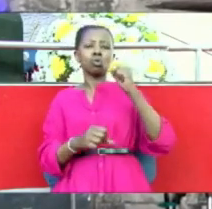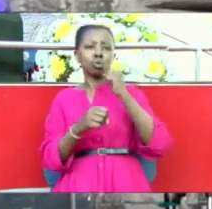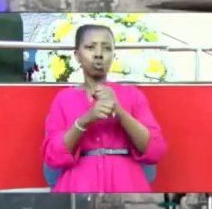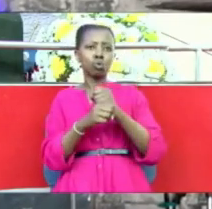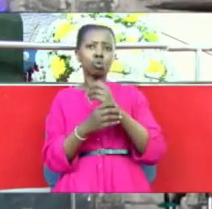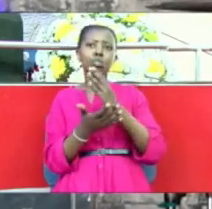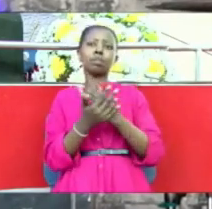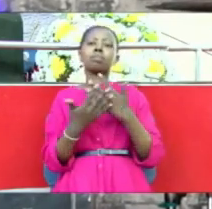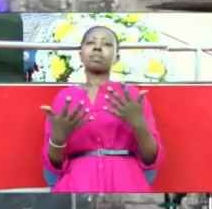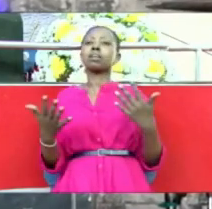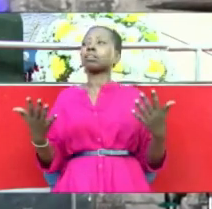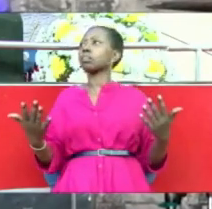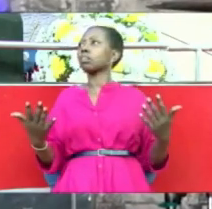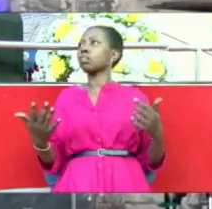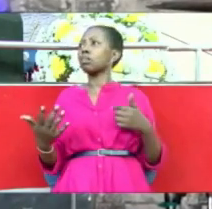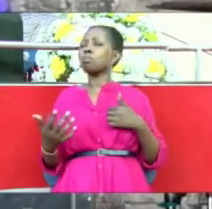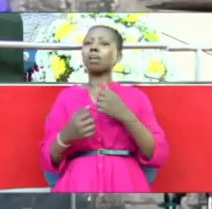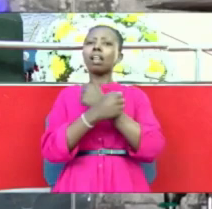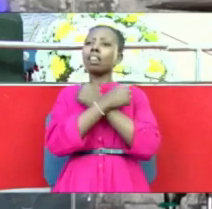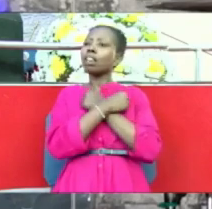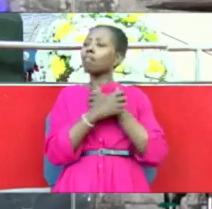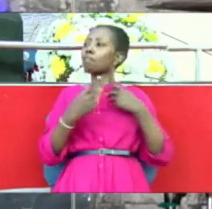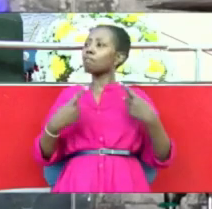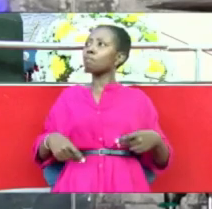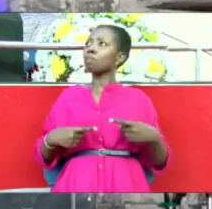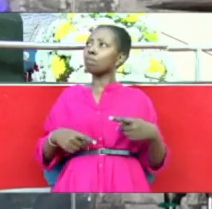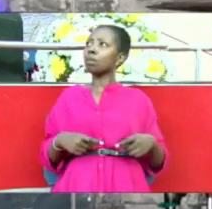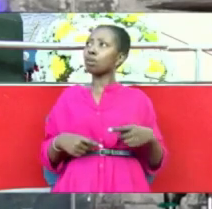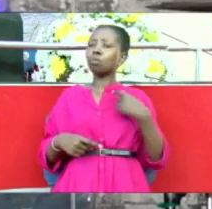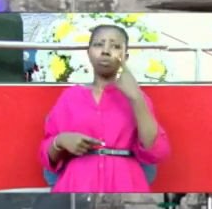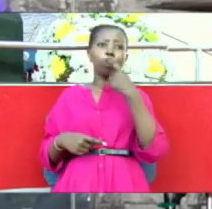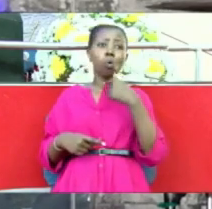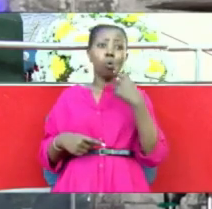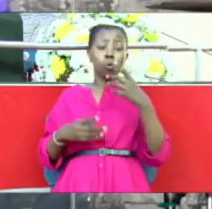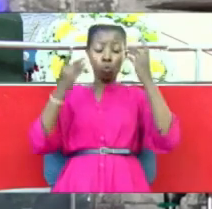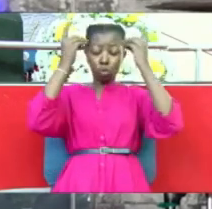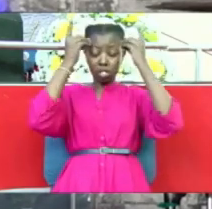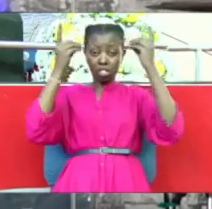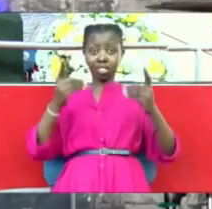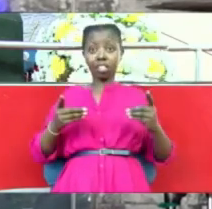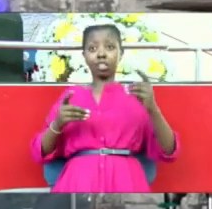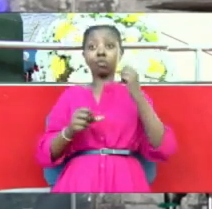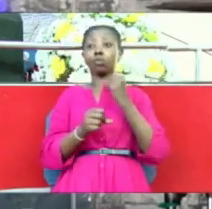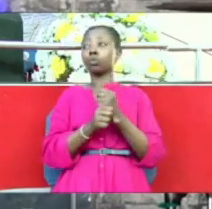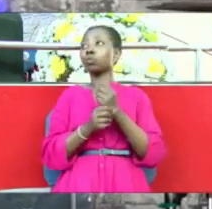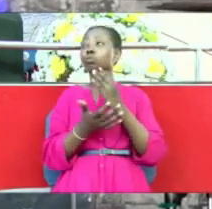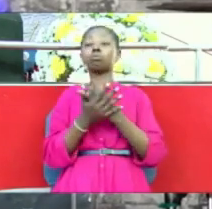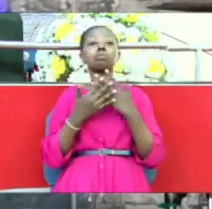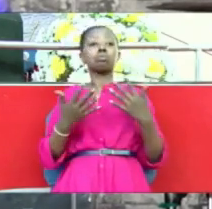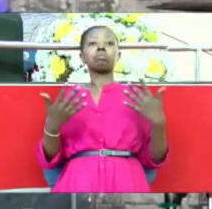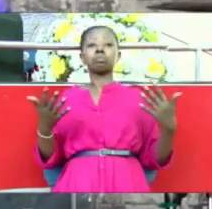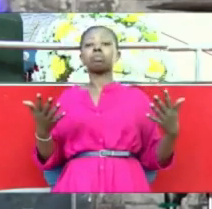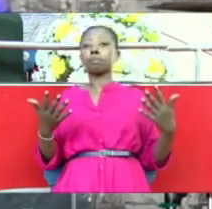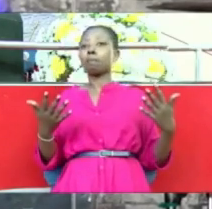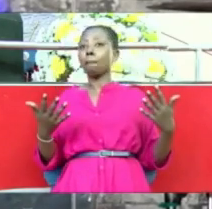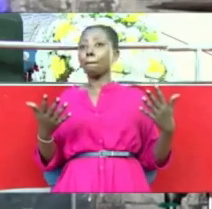hatua. Me, I love people who have decided to do something. Mimi napendezwa na watu ambao wameamua.